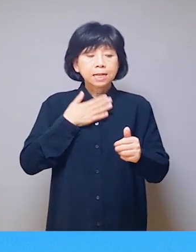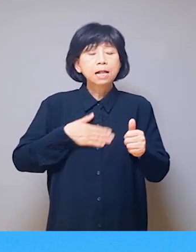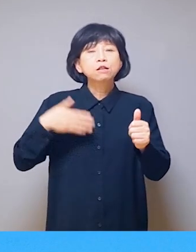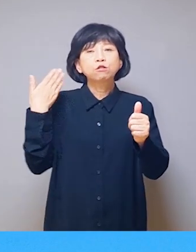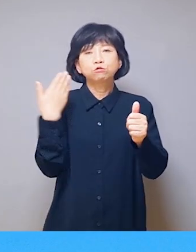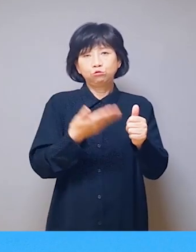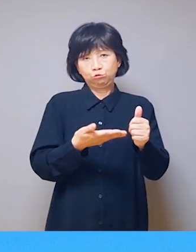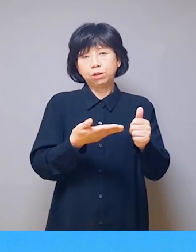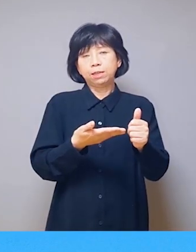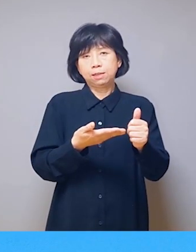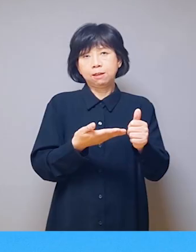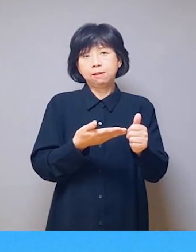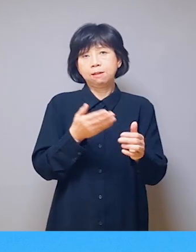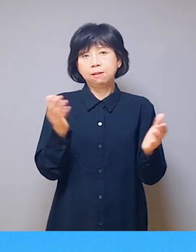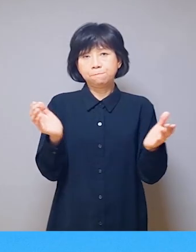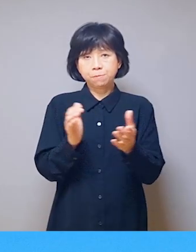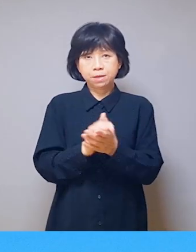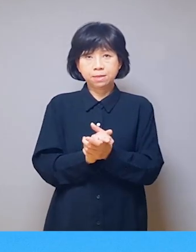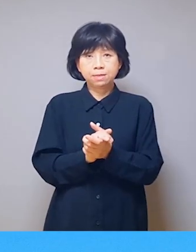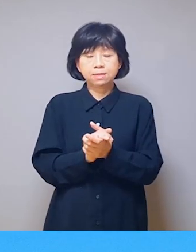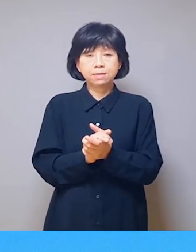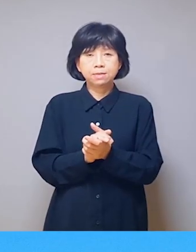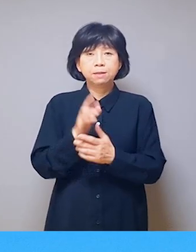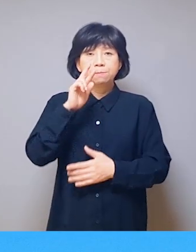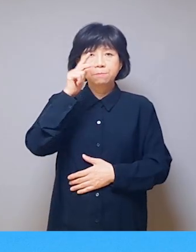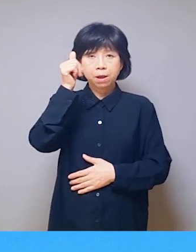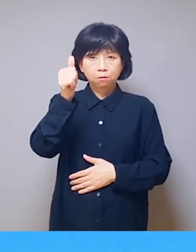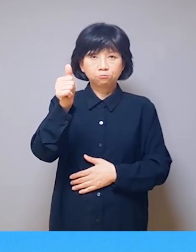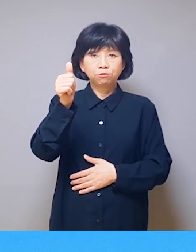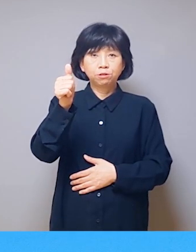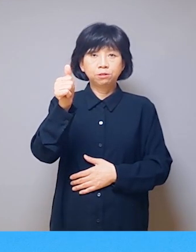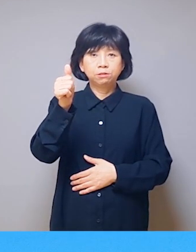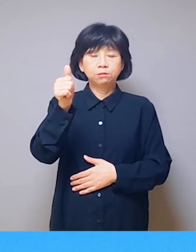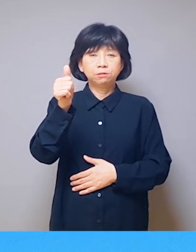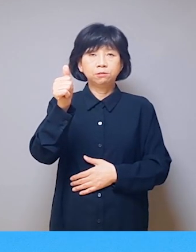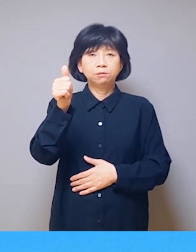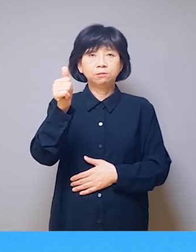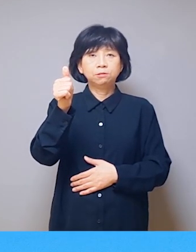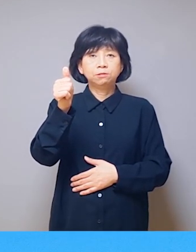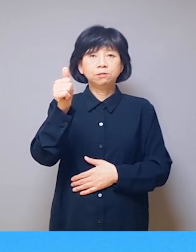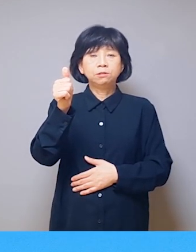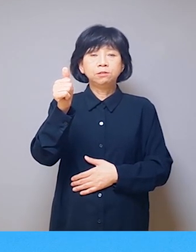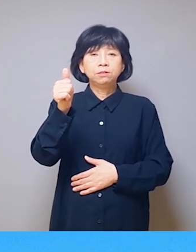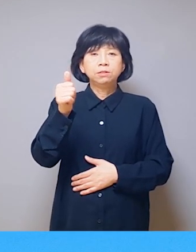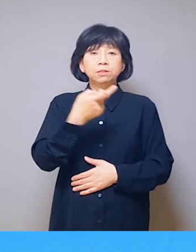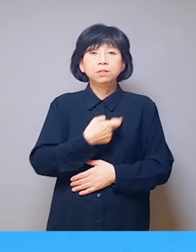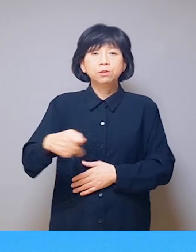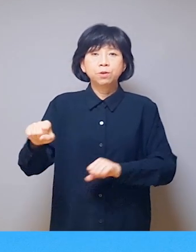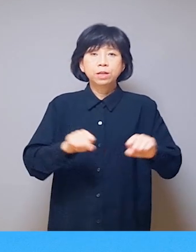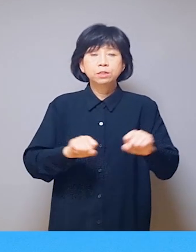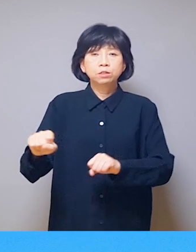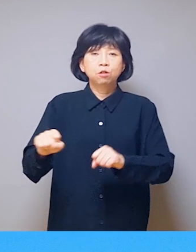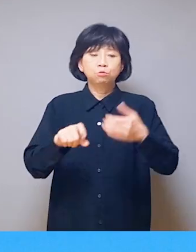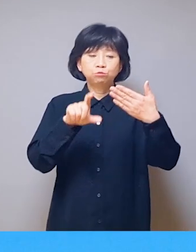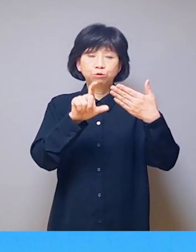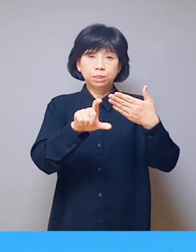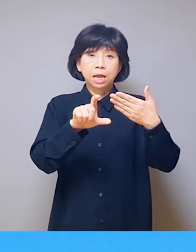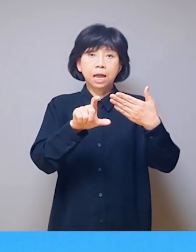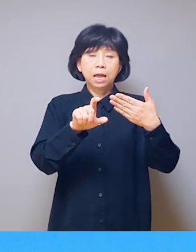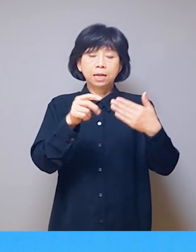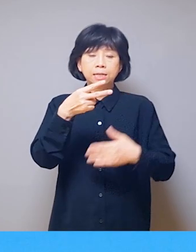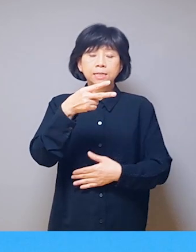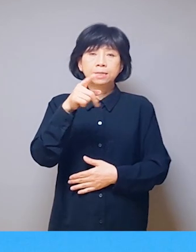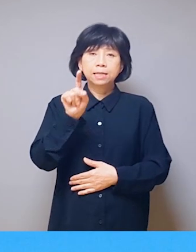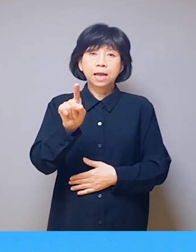있느니라 하시니 아멘. 사실 이 바울은요, 이 사도행전 9장 다메섹으로 가는